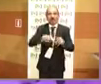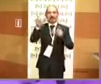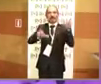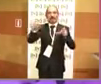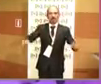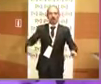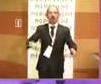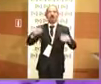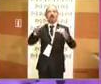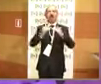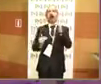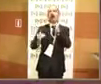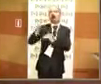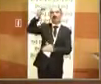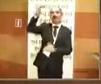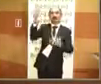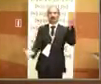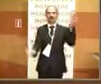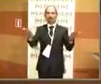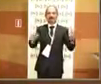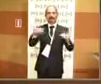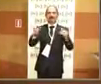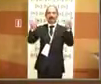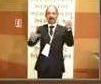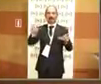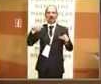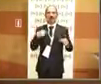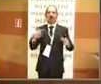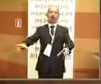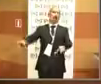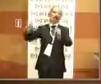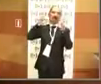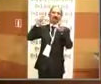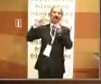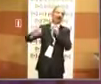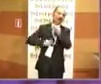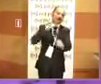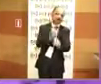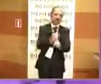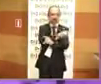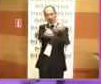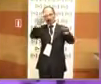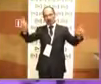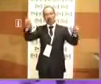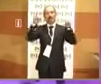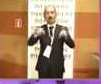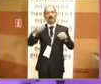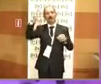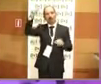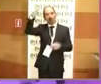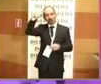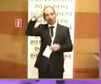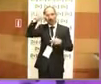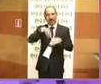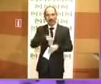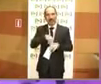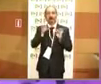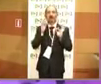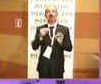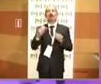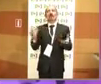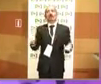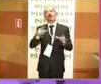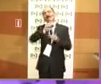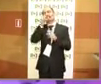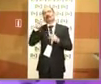delle disuguaglianze sociali. Non è offendere la nostra storia, è esserne coscienti della parte